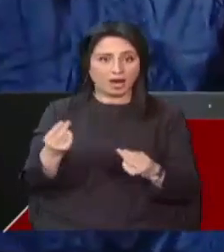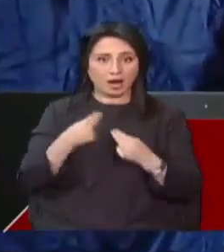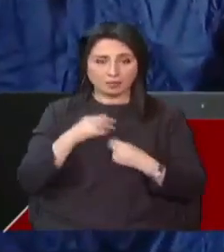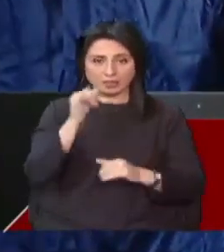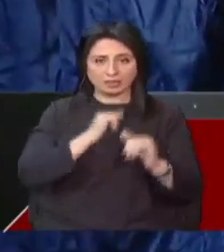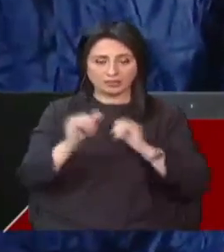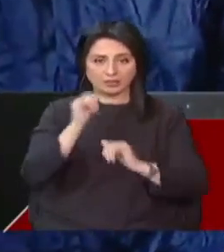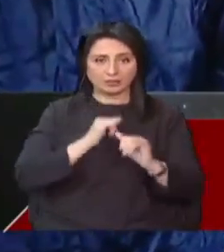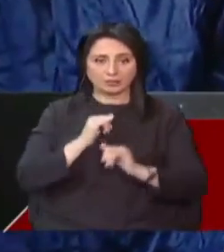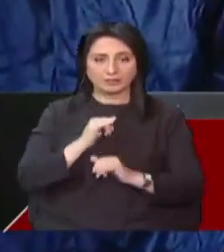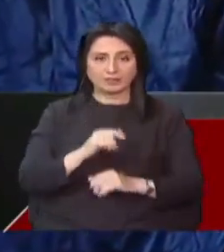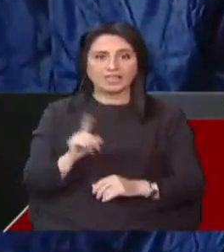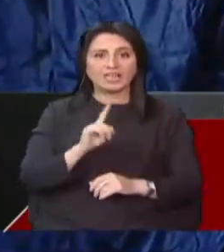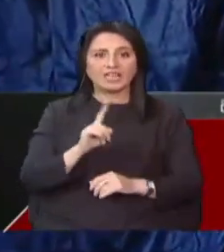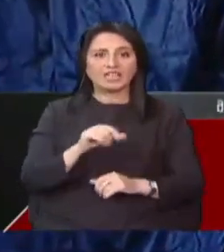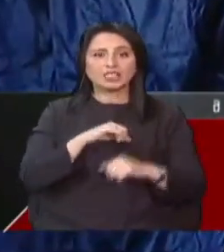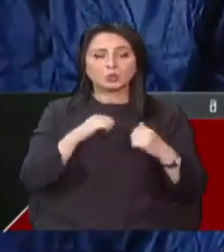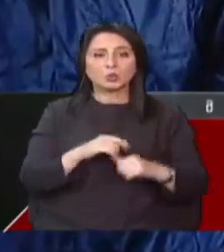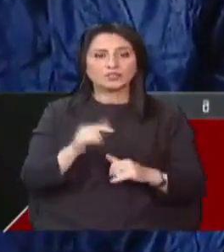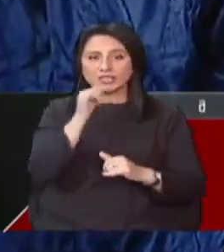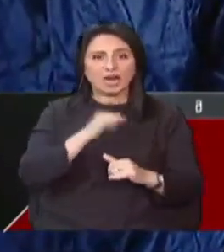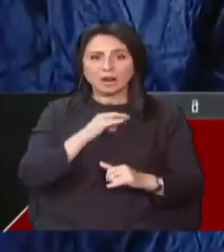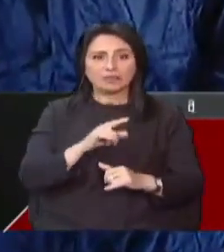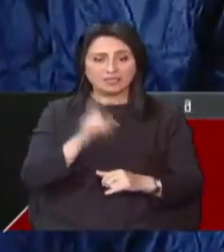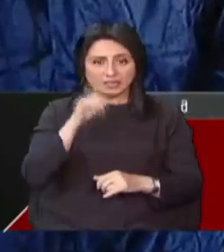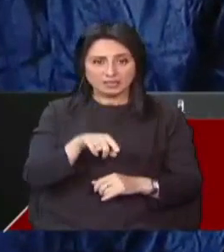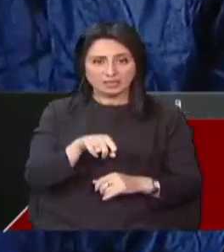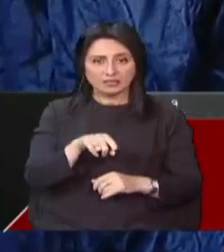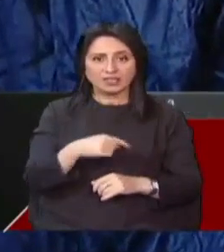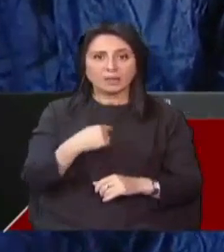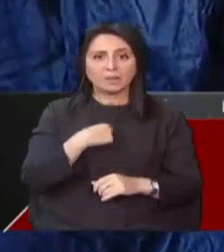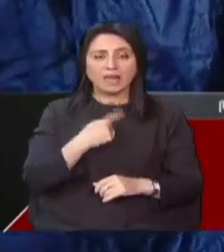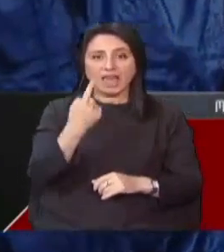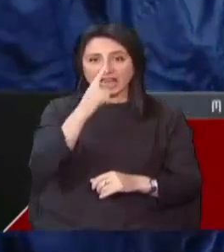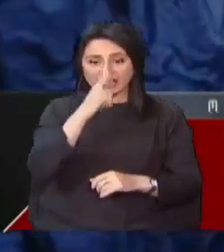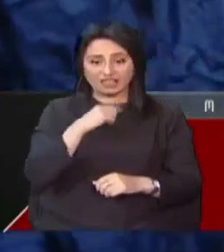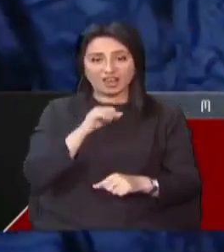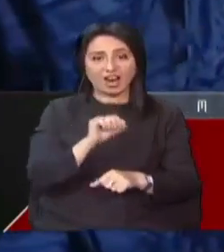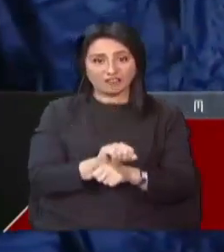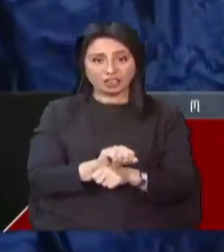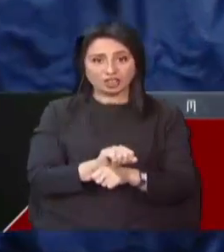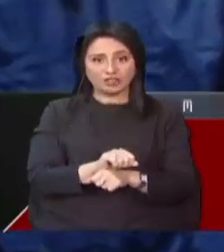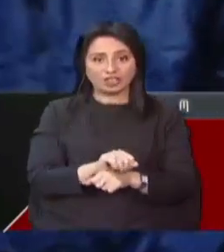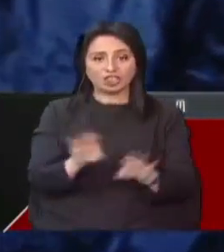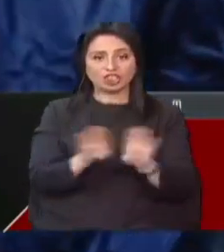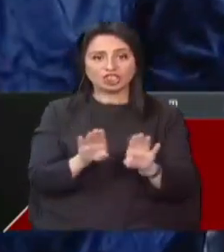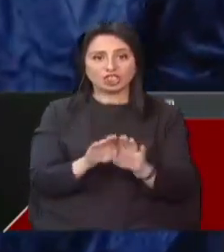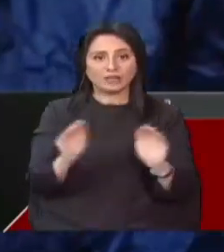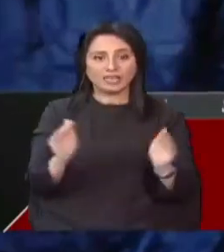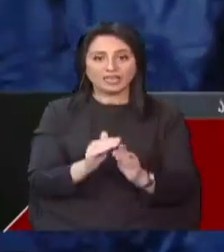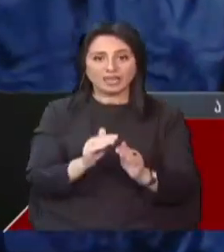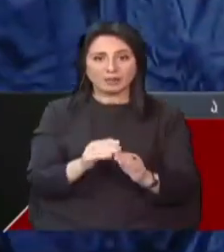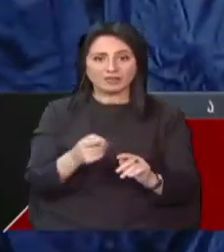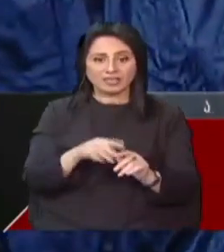მაძლევენ. რისი გულობისთვის არ მაძლევენ, იცით? მე რო ერთი თვე გავჩერდე, შედარებით ნაკლებ